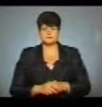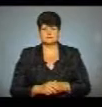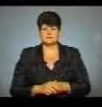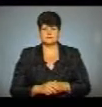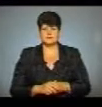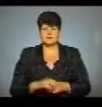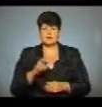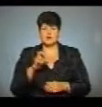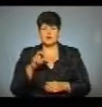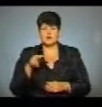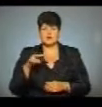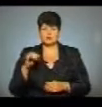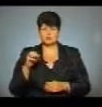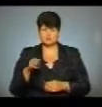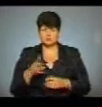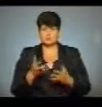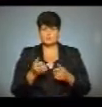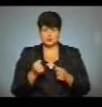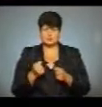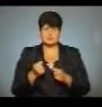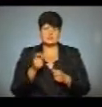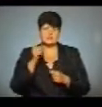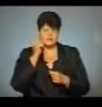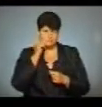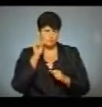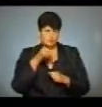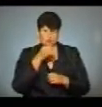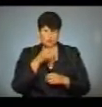Через Bluetooth я беру з телефона, з любого можна